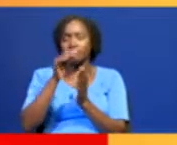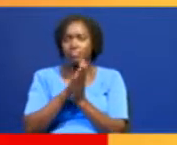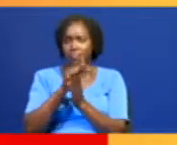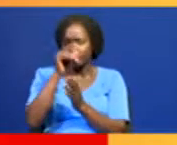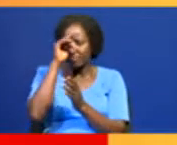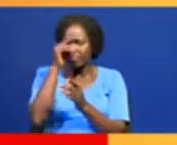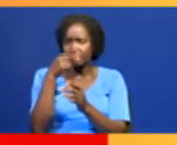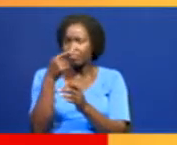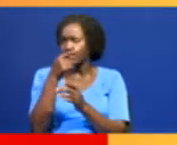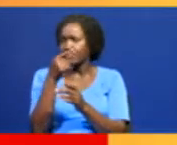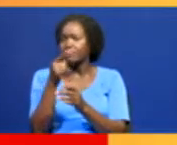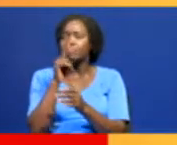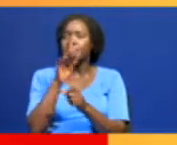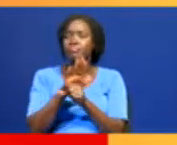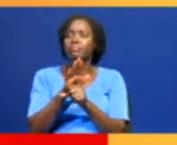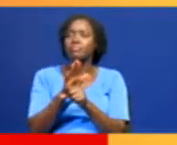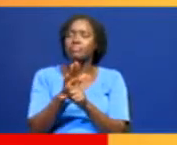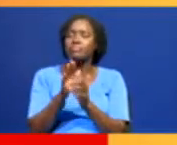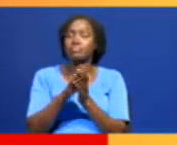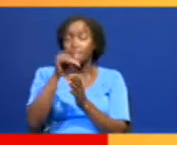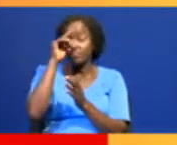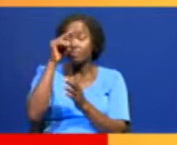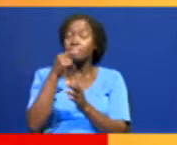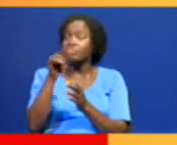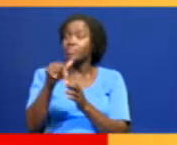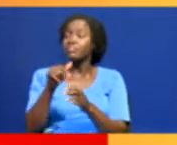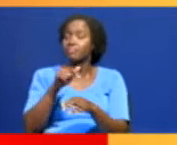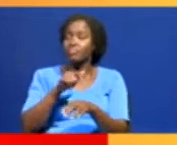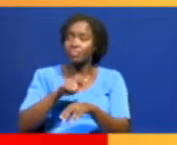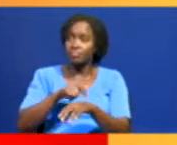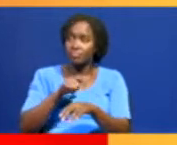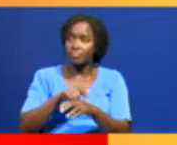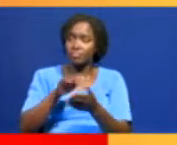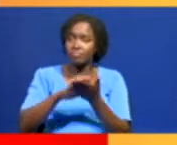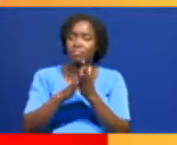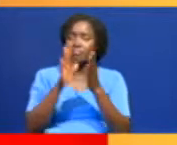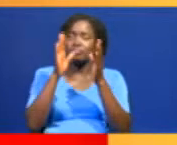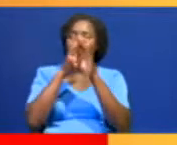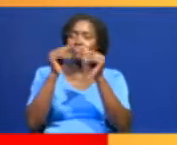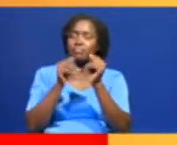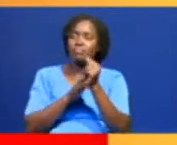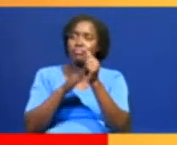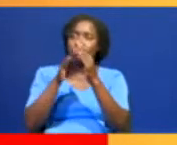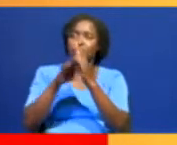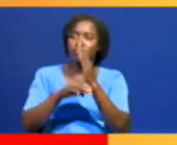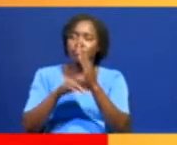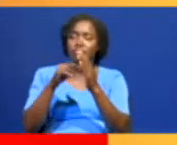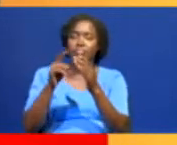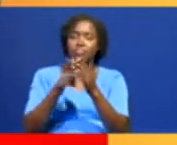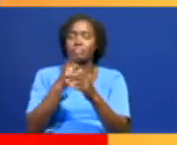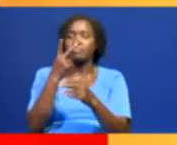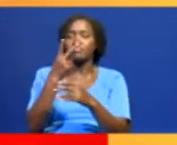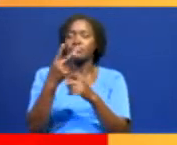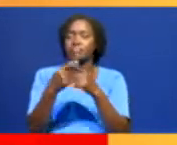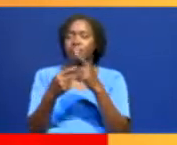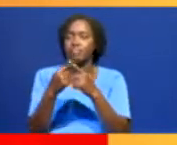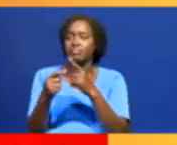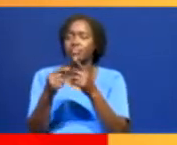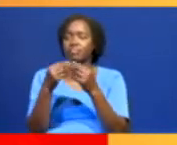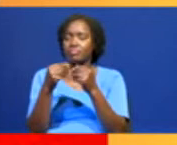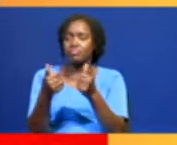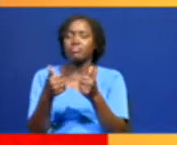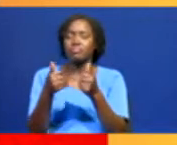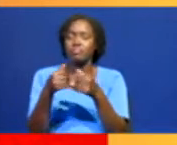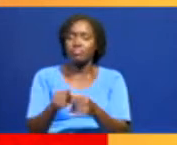kwa sababu ilisema. Hii serikali ilisema kwamba ikija katika uongozi kwa mwaka mbili za kwanza sitajaribu